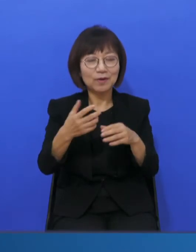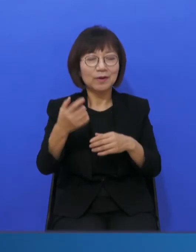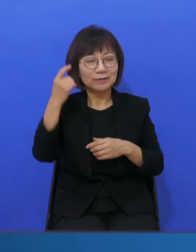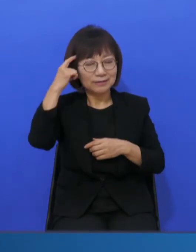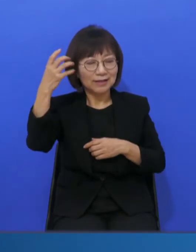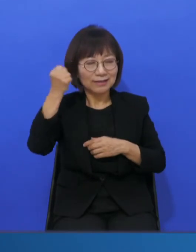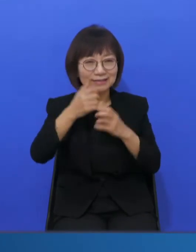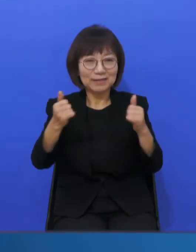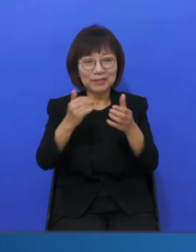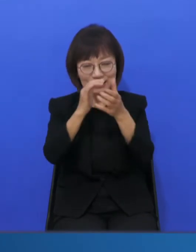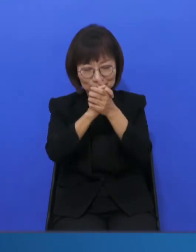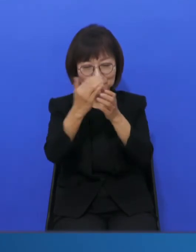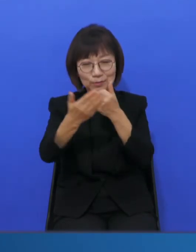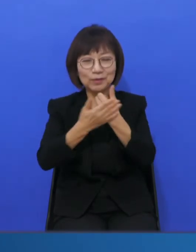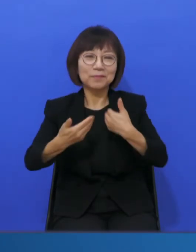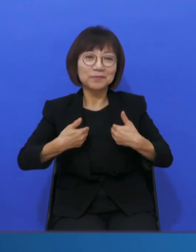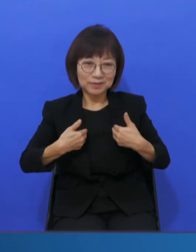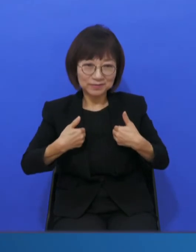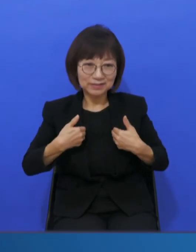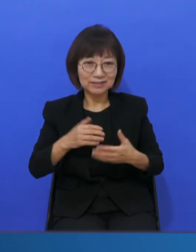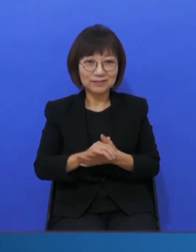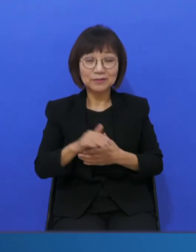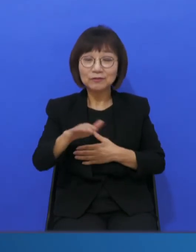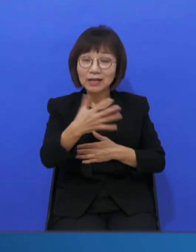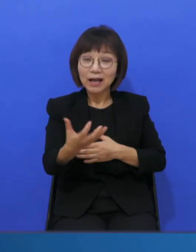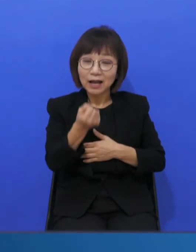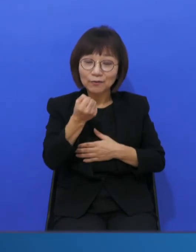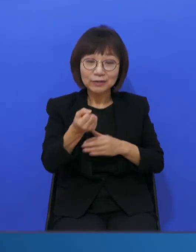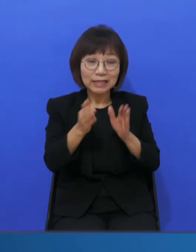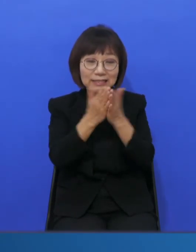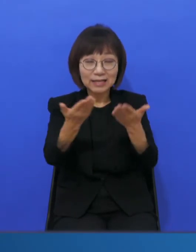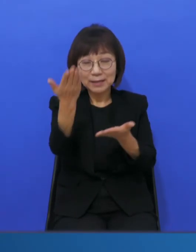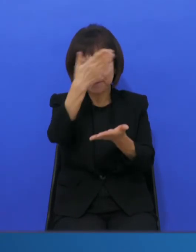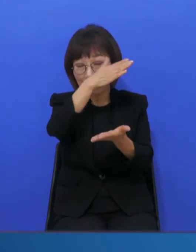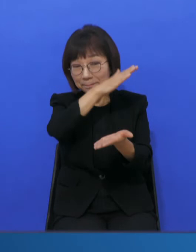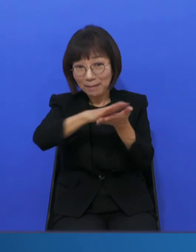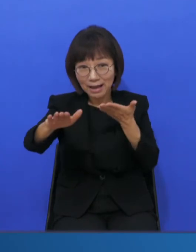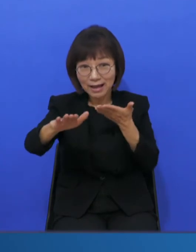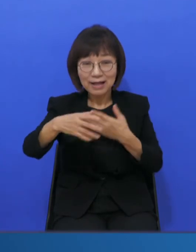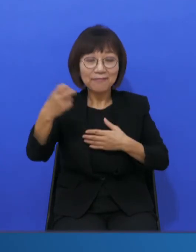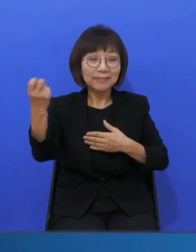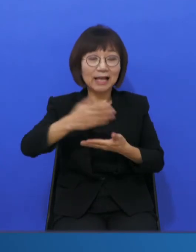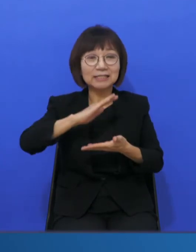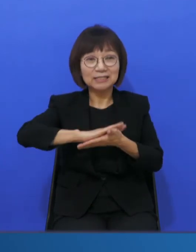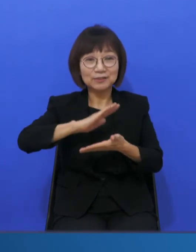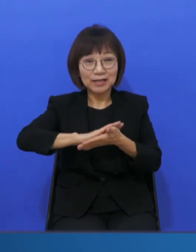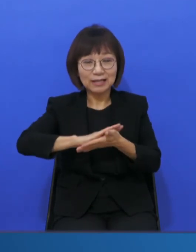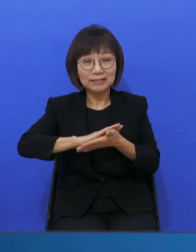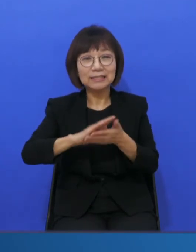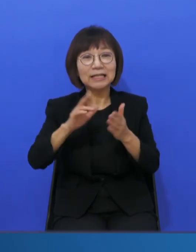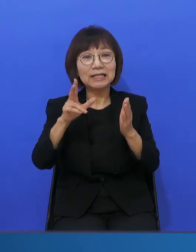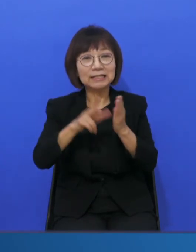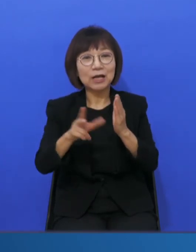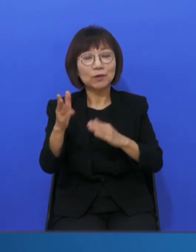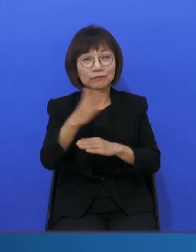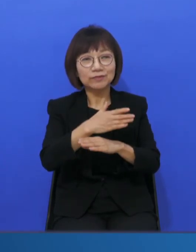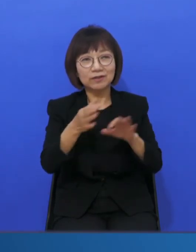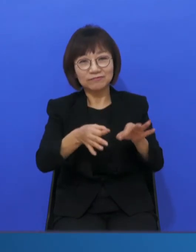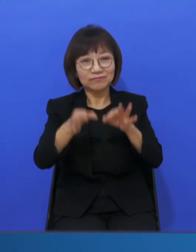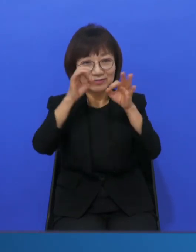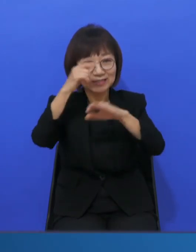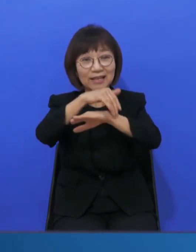거라고 생각합니다. 저희가 보유하고 있는 책이 모두 소진되어서 재인쇄하는 자료부터 인상이 될